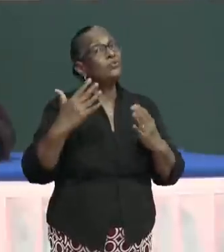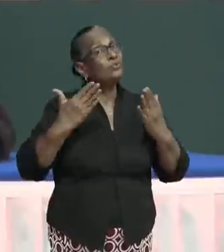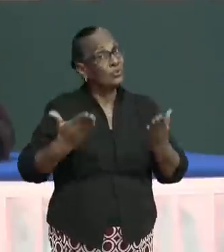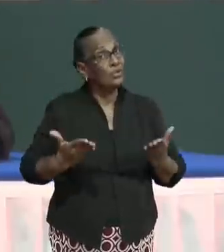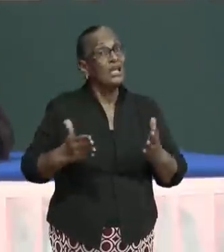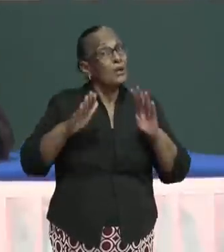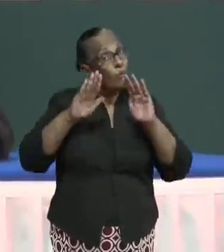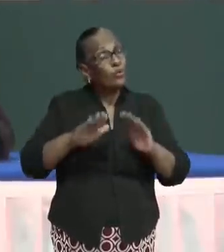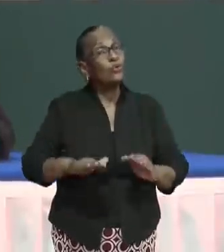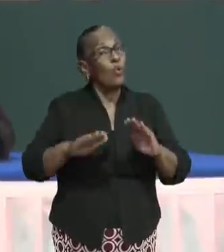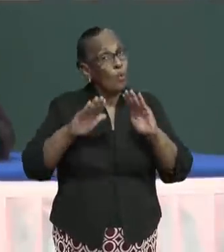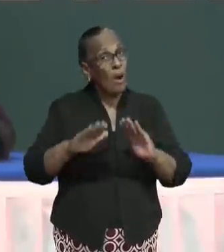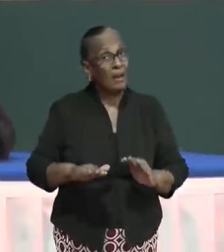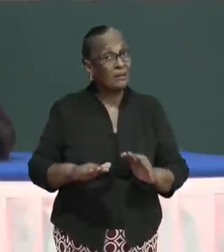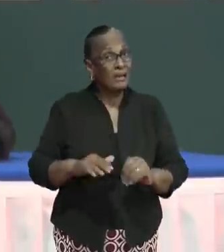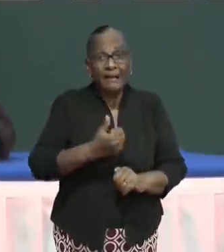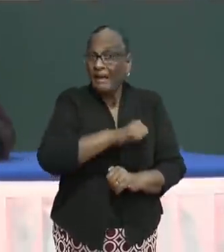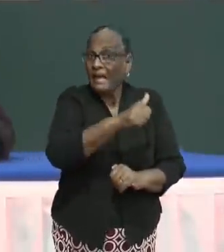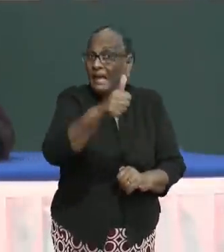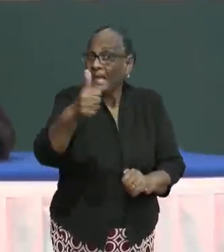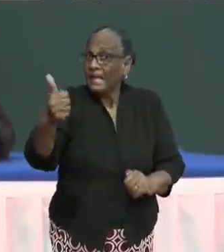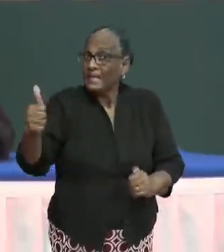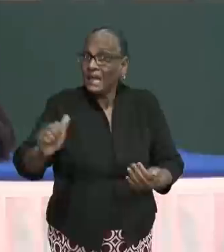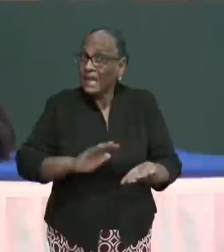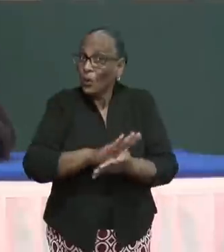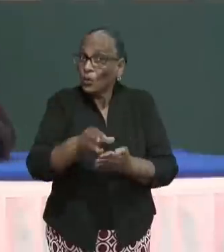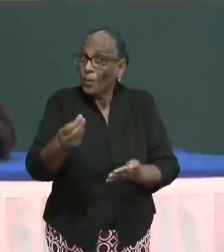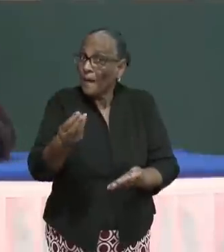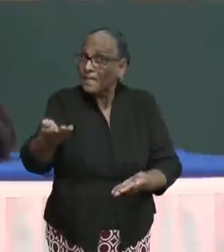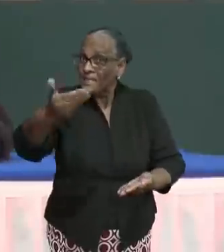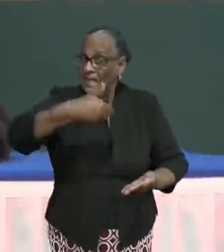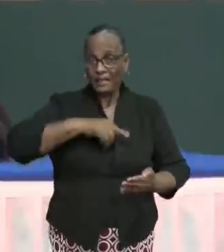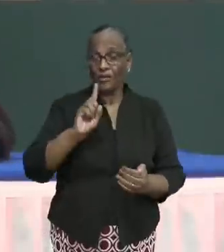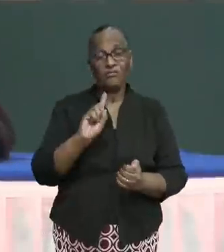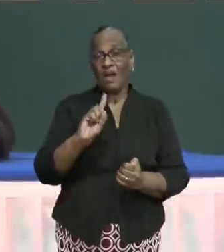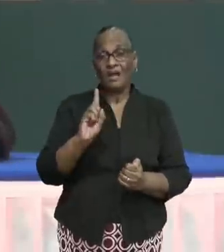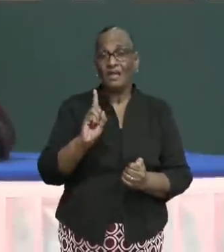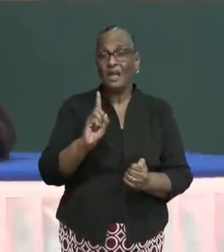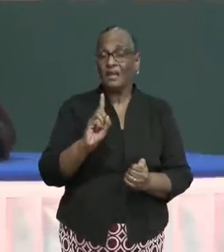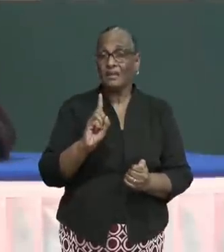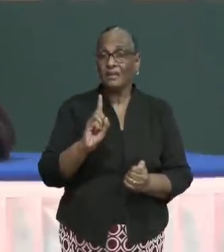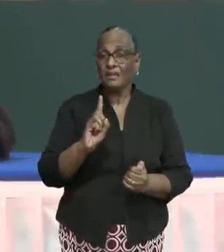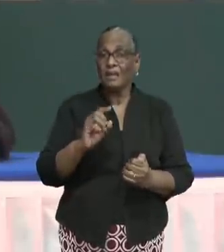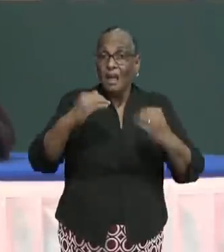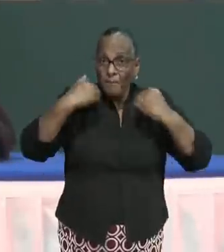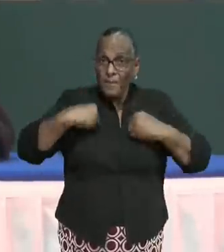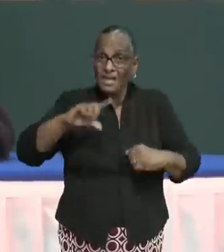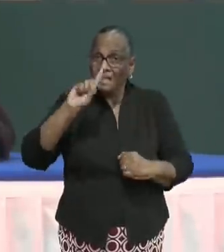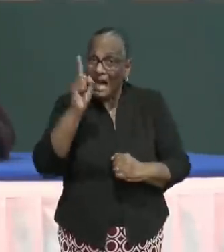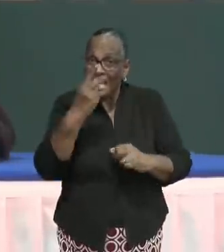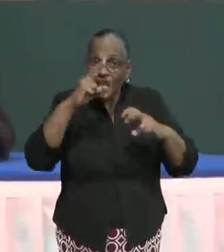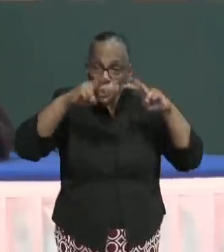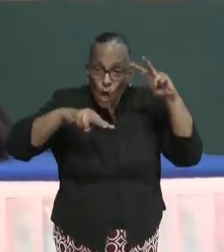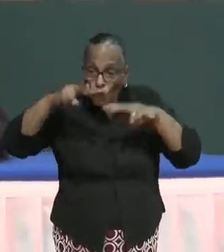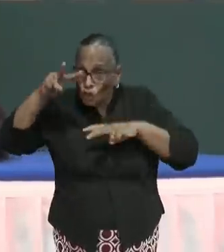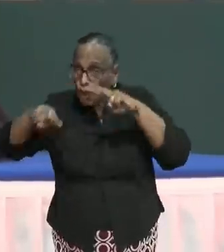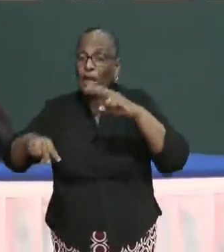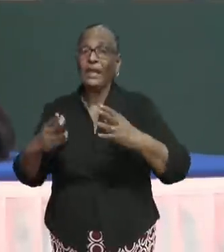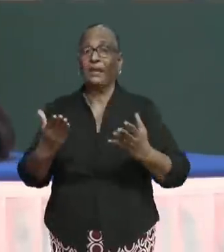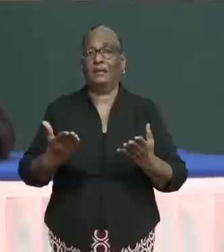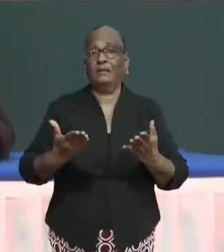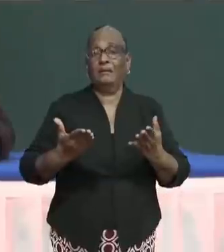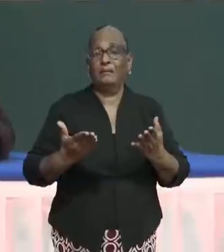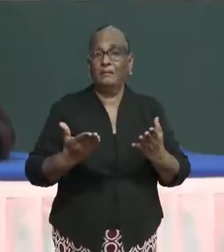gebeld, dat u uw 1500 in ontvangst mag nemen. Dat gaat niet via het ministerie van Sociale Zaken.